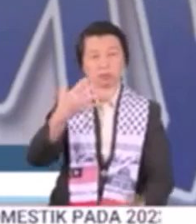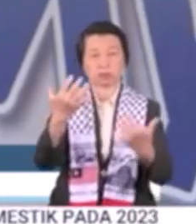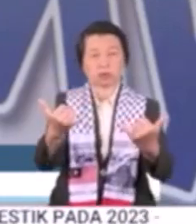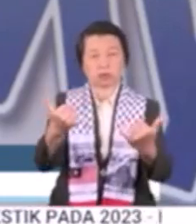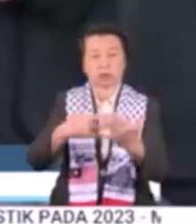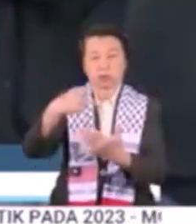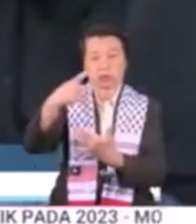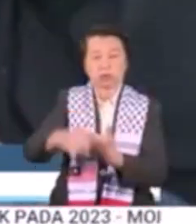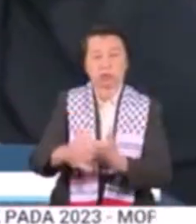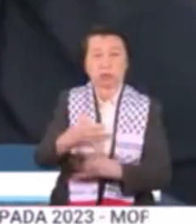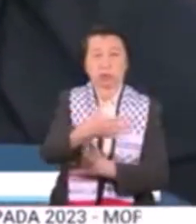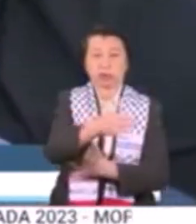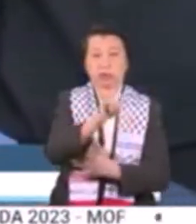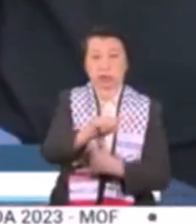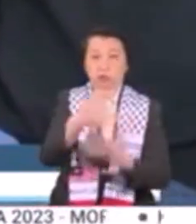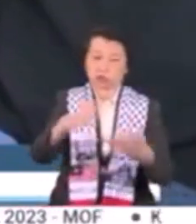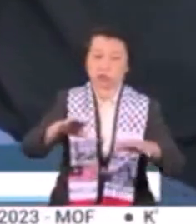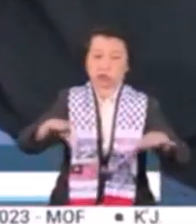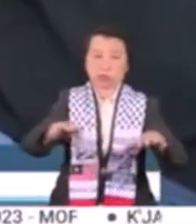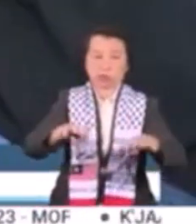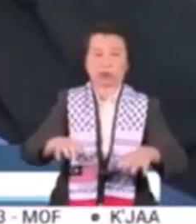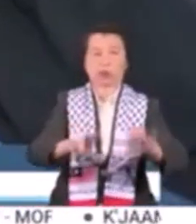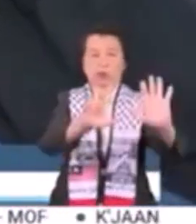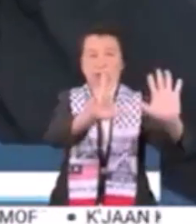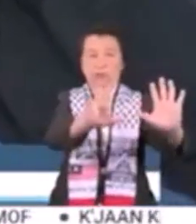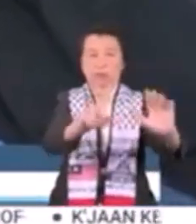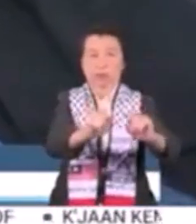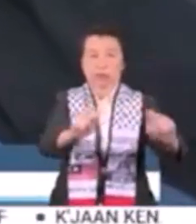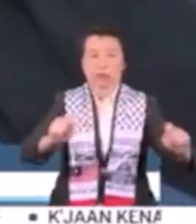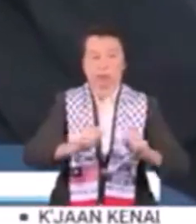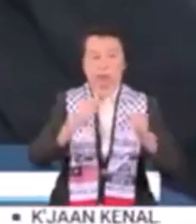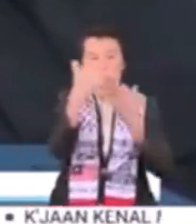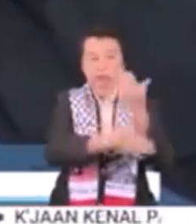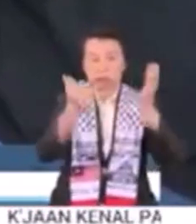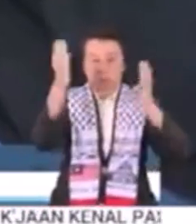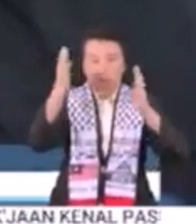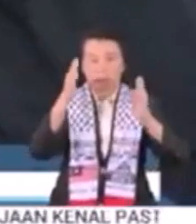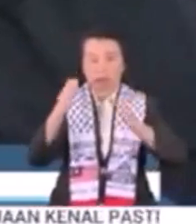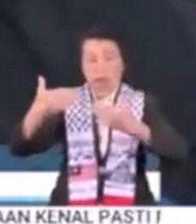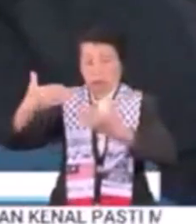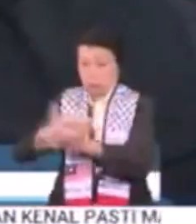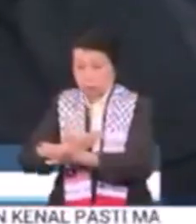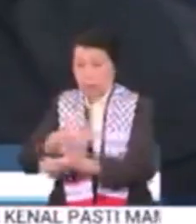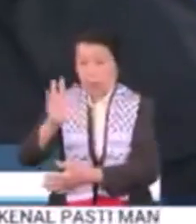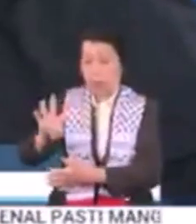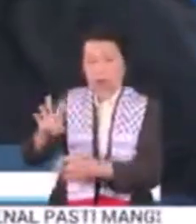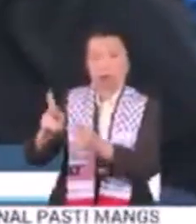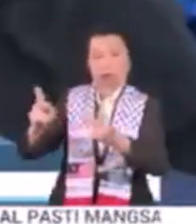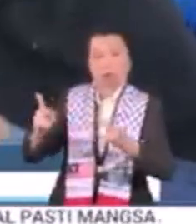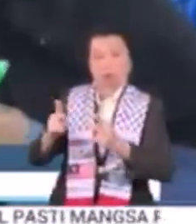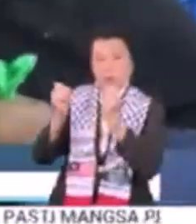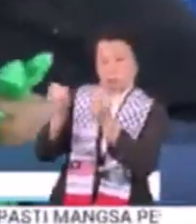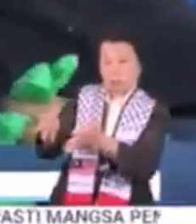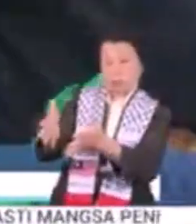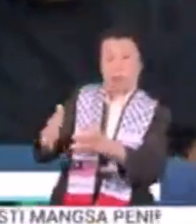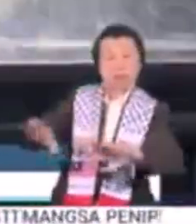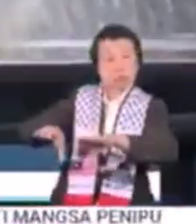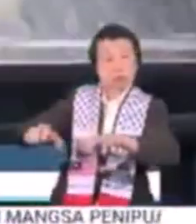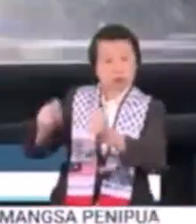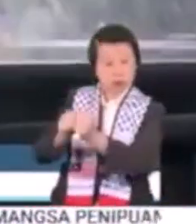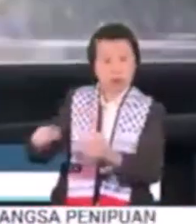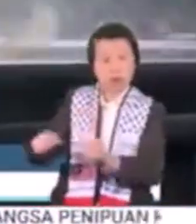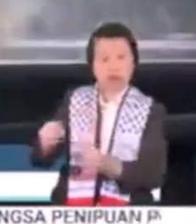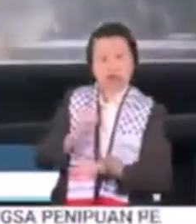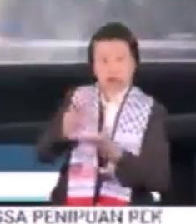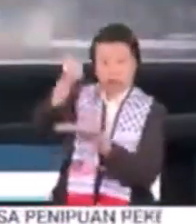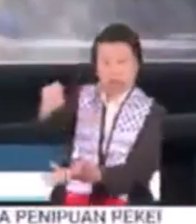setakat ini projek akuakultur berkenaan telah dijalankan di lapan lokasi seluruh negara terbaharu empat kolam tebiar dibangunkan dengan peruntukan